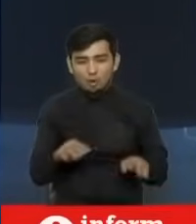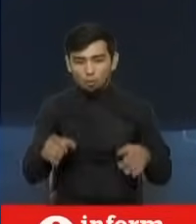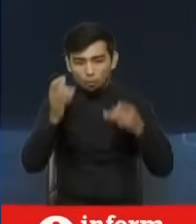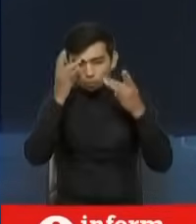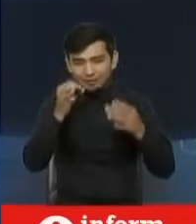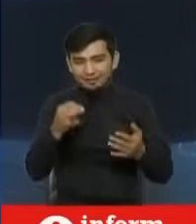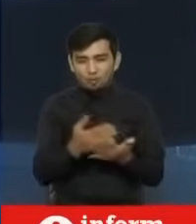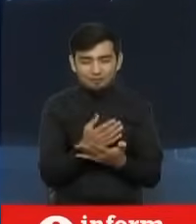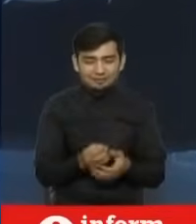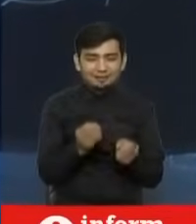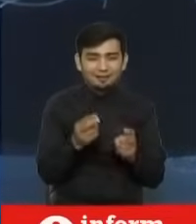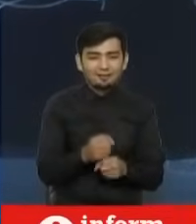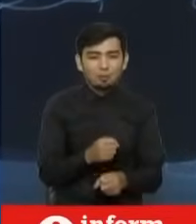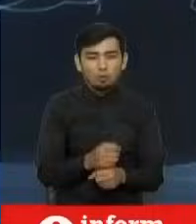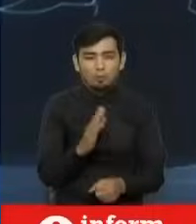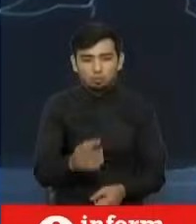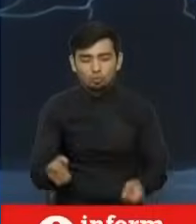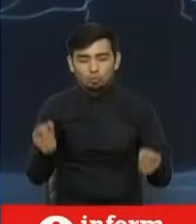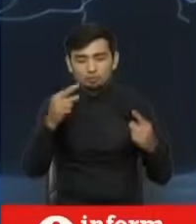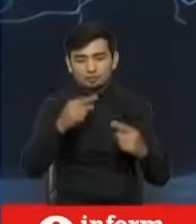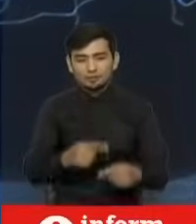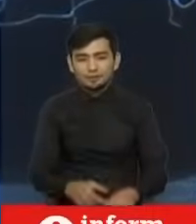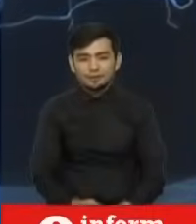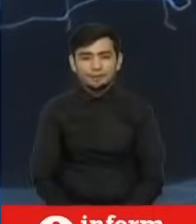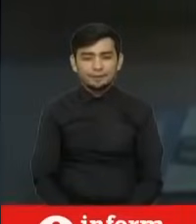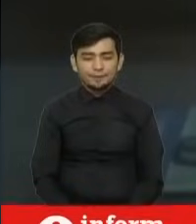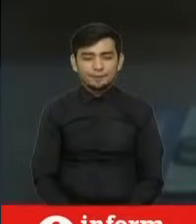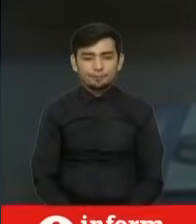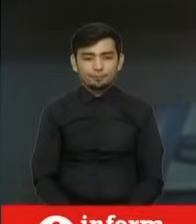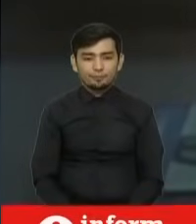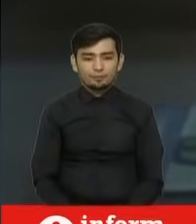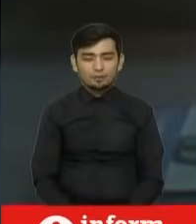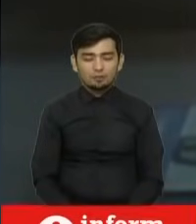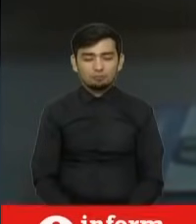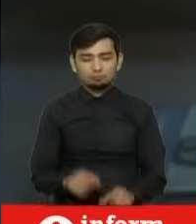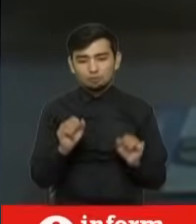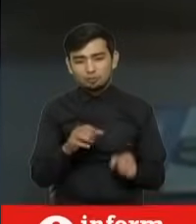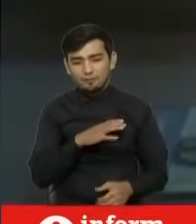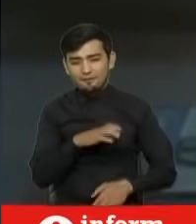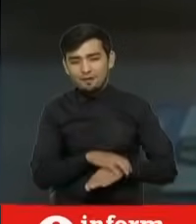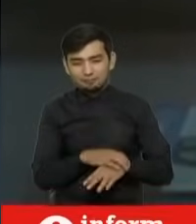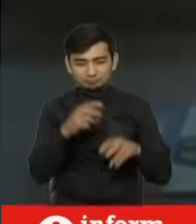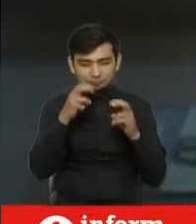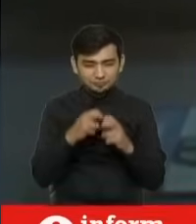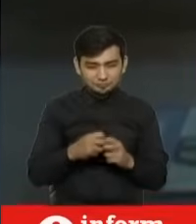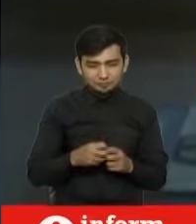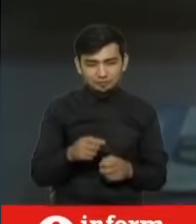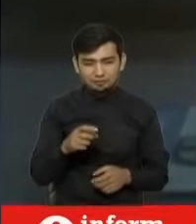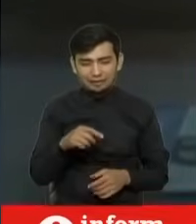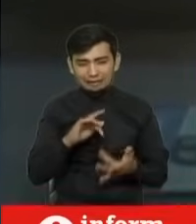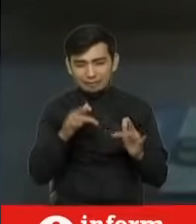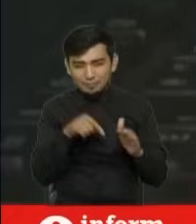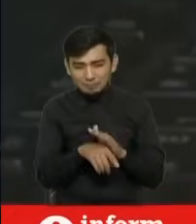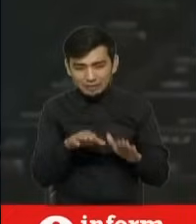информации как это будет работать выяснила Оксана матасова возможно факты преследования и запугивания детей в